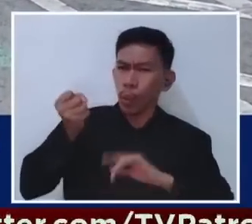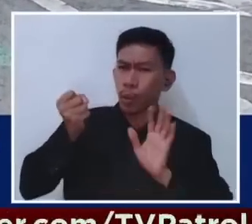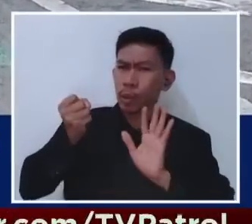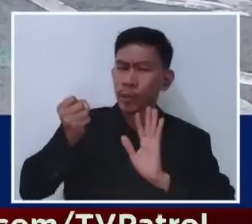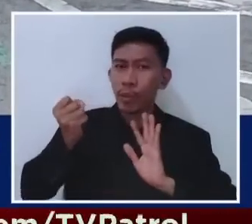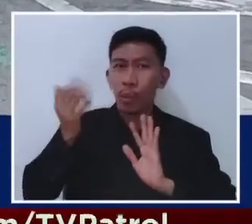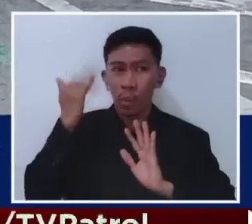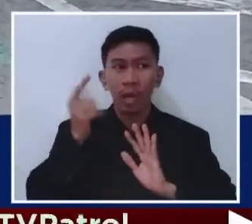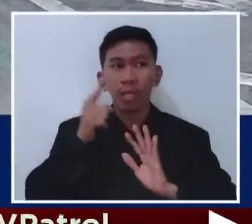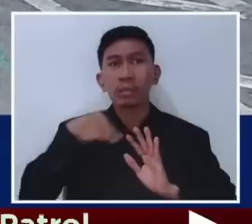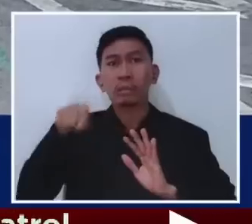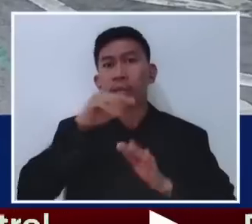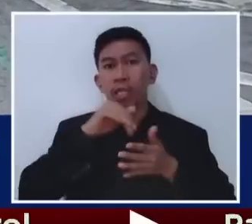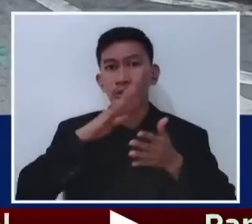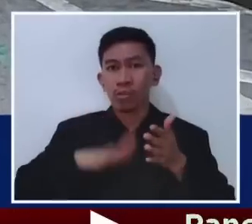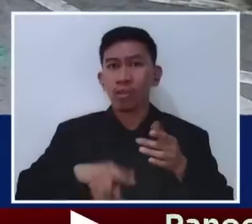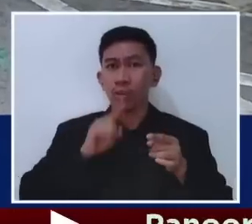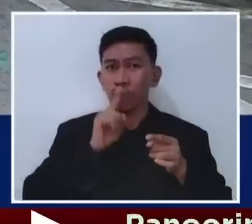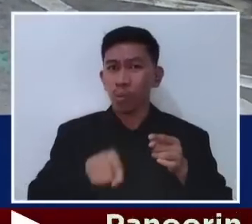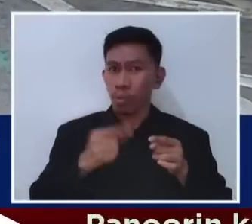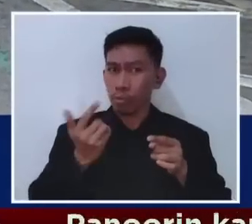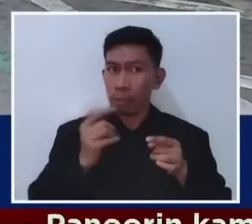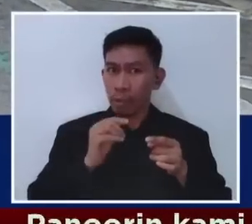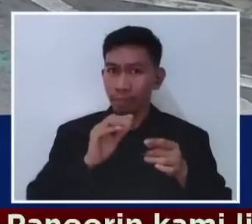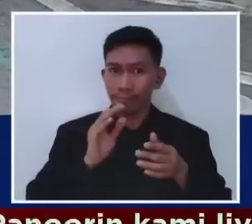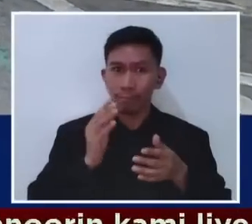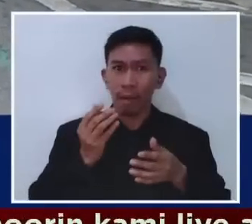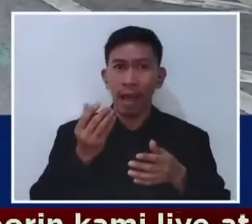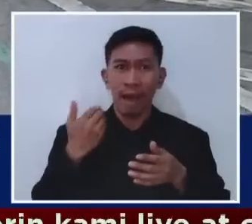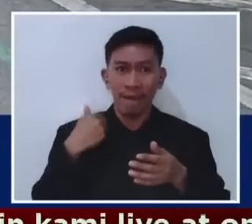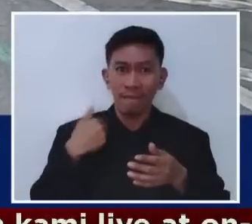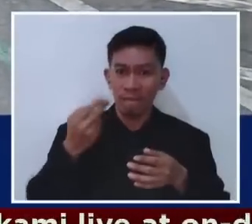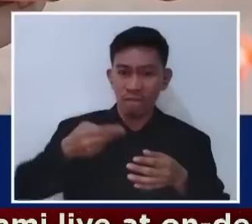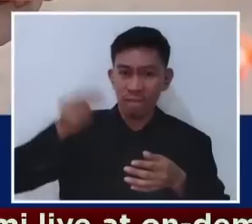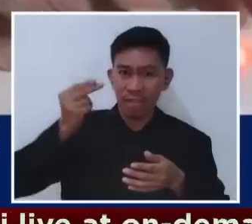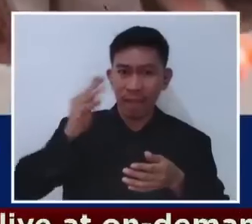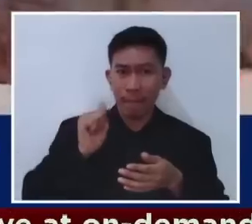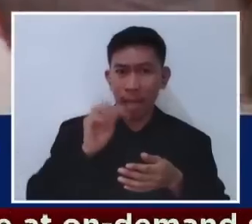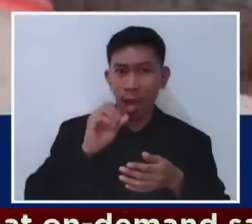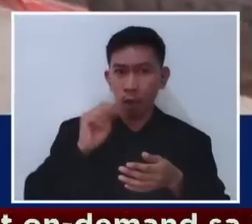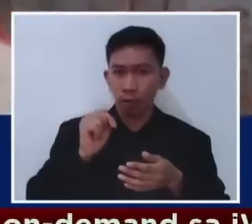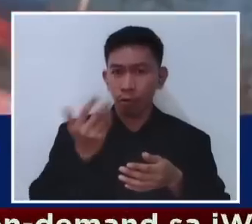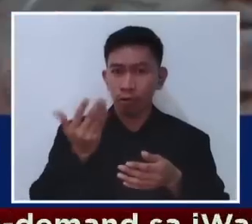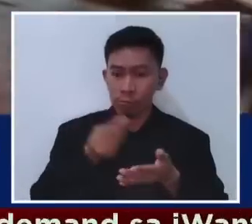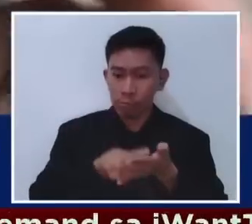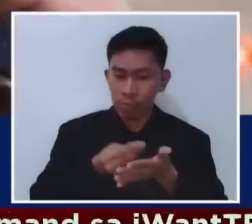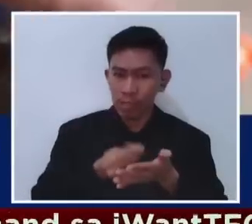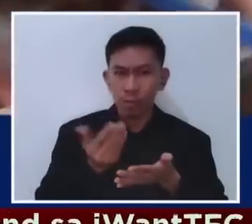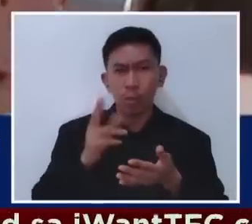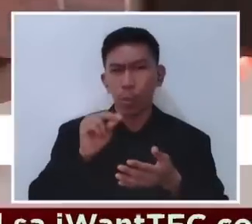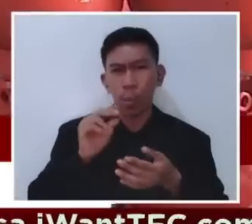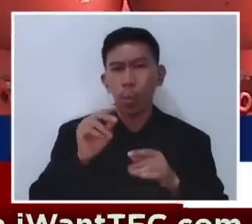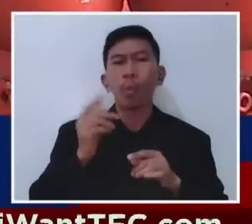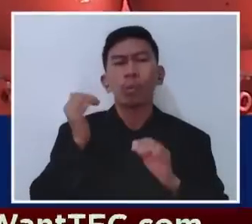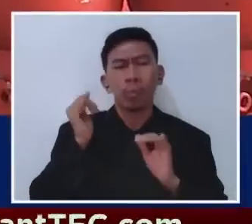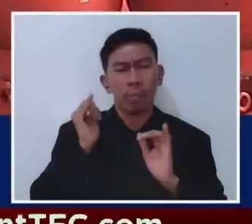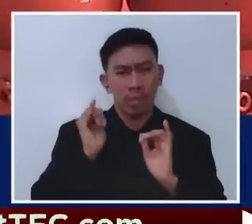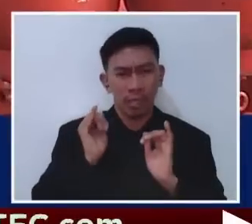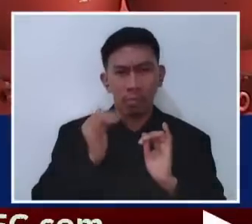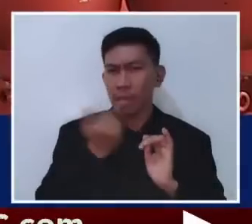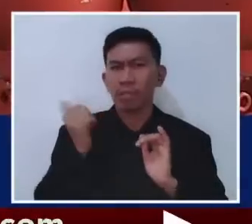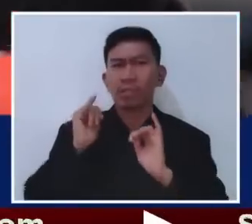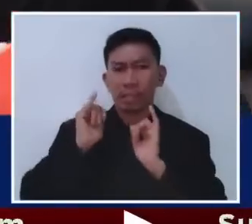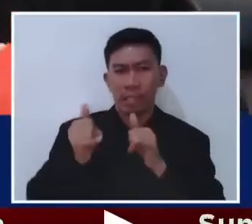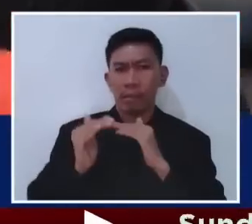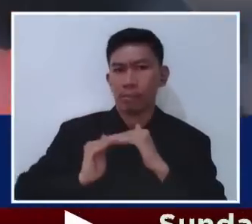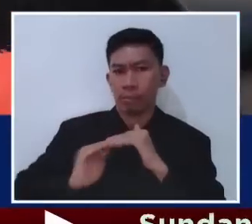estudyante is mataas po yung baon. So mas okay po na i-maintain na lang. Pero may namumuro namang good news sa